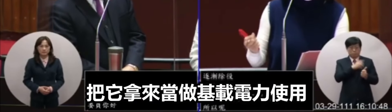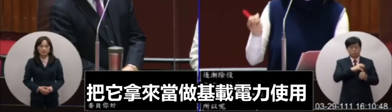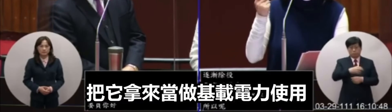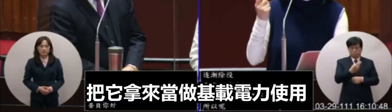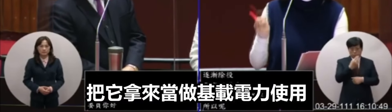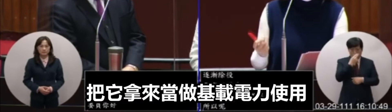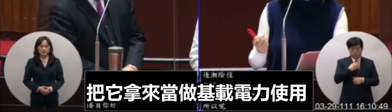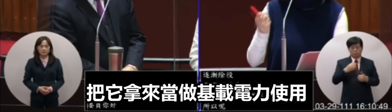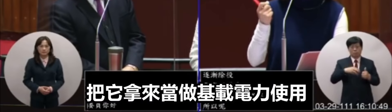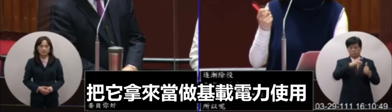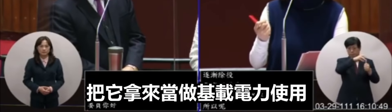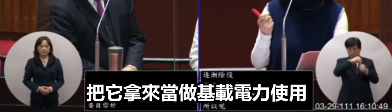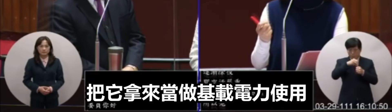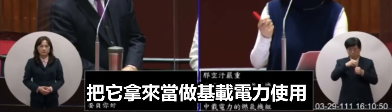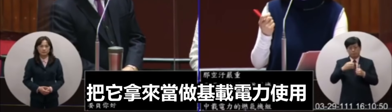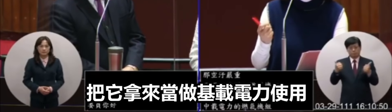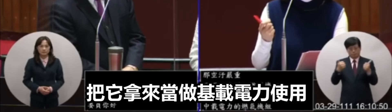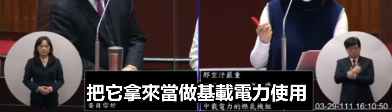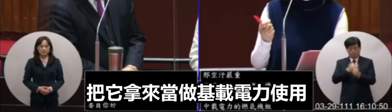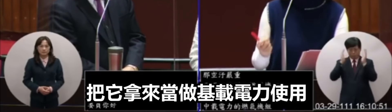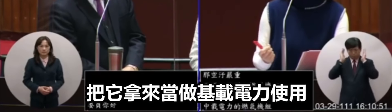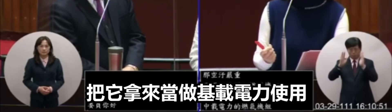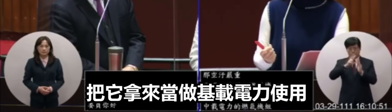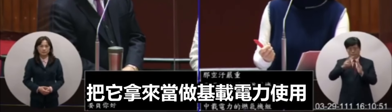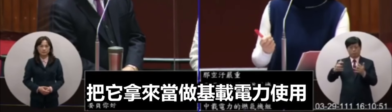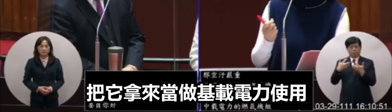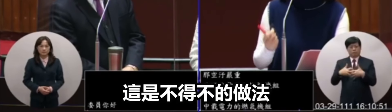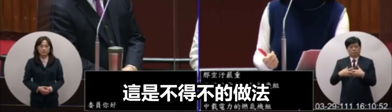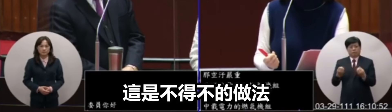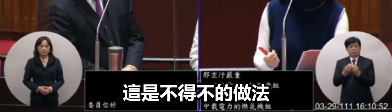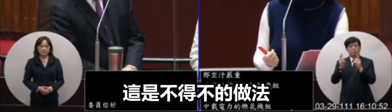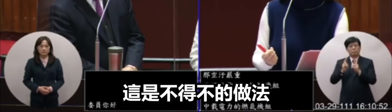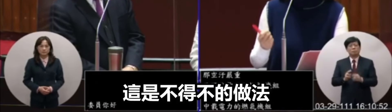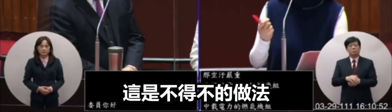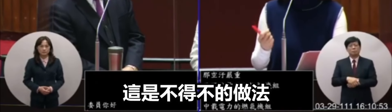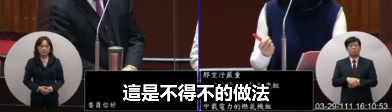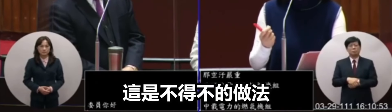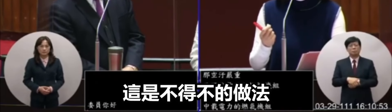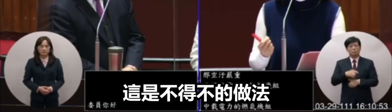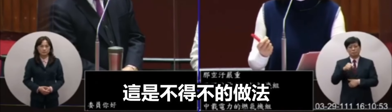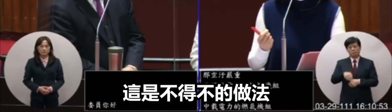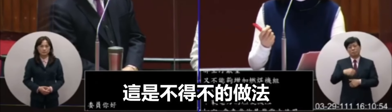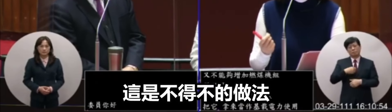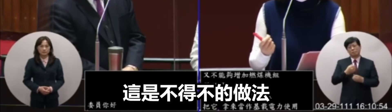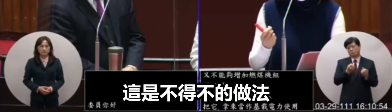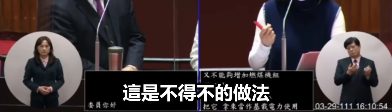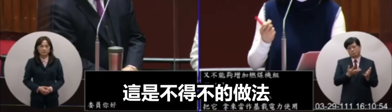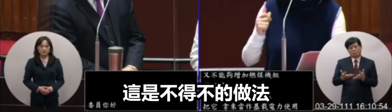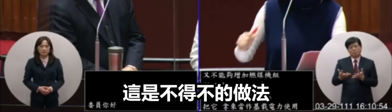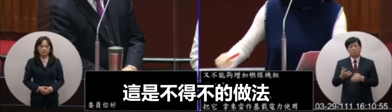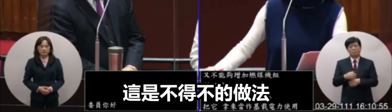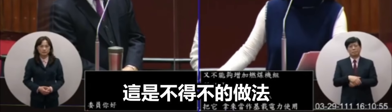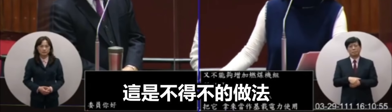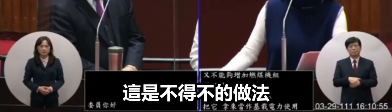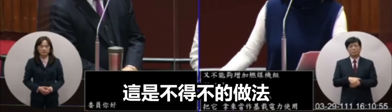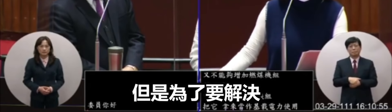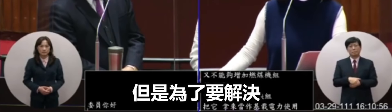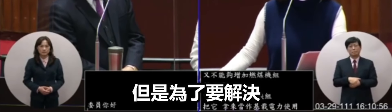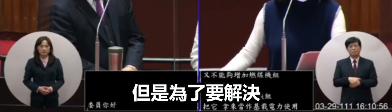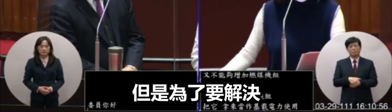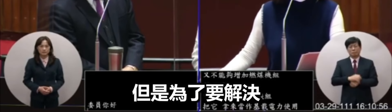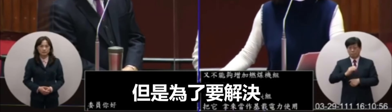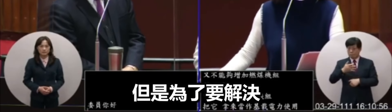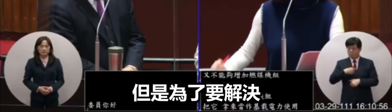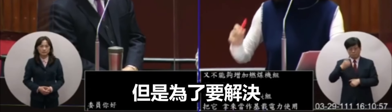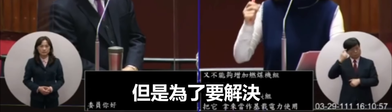拿来当作机载电力使用，这是不得不的做法。但